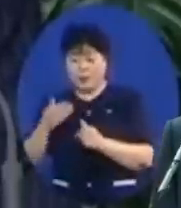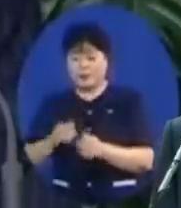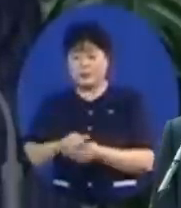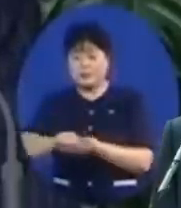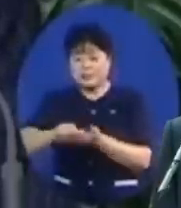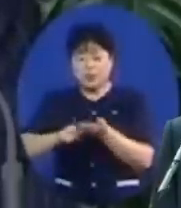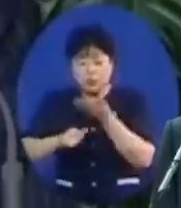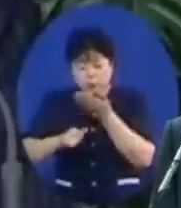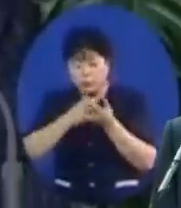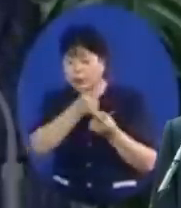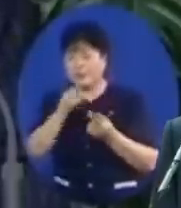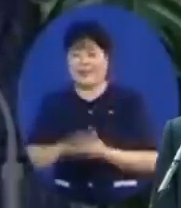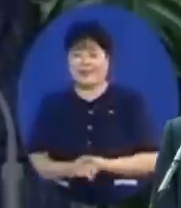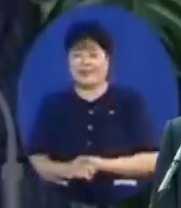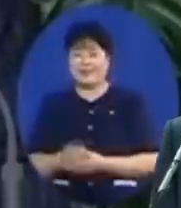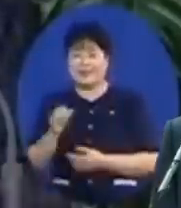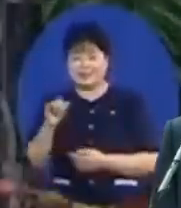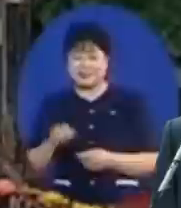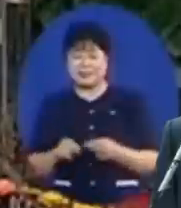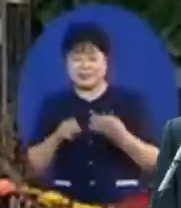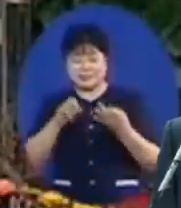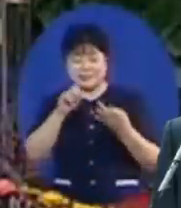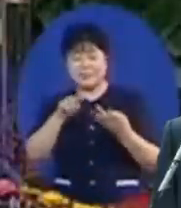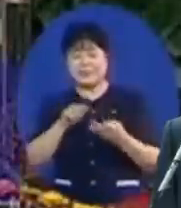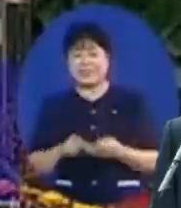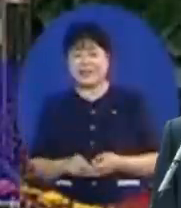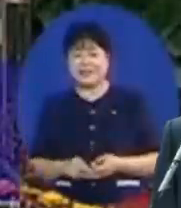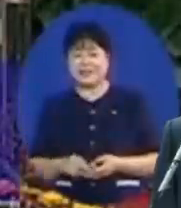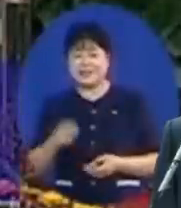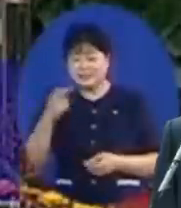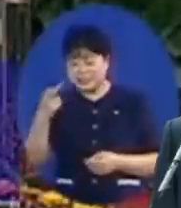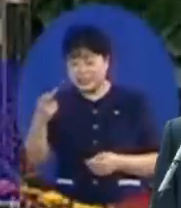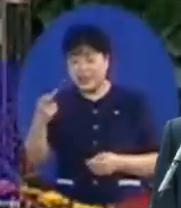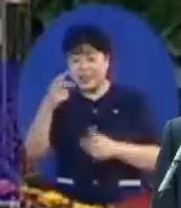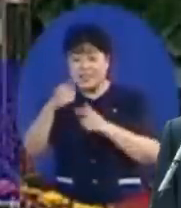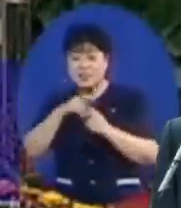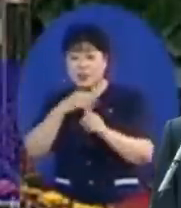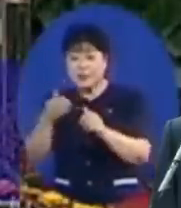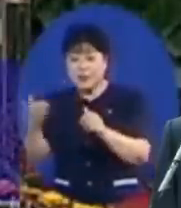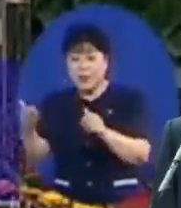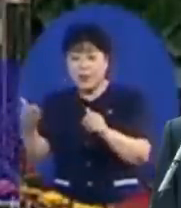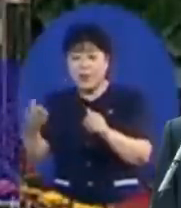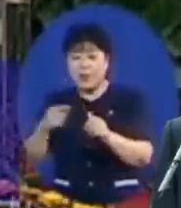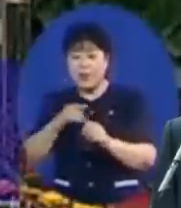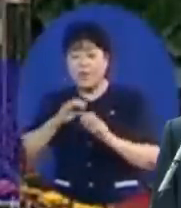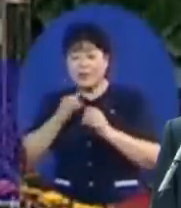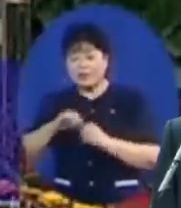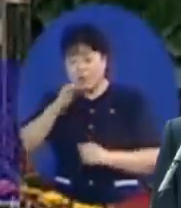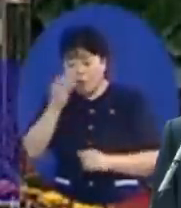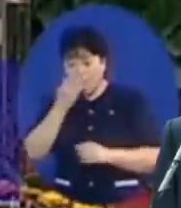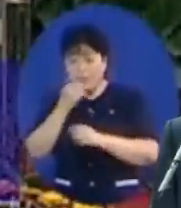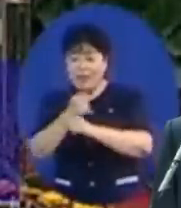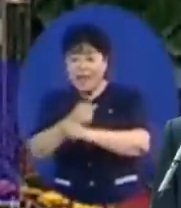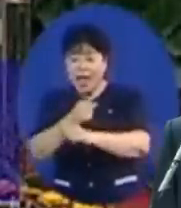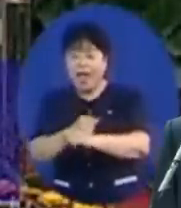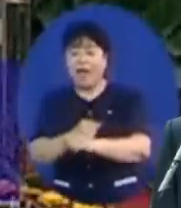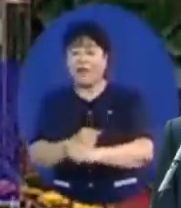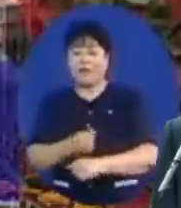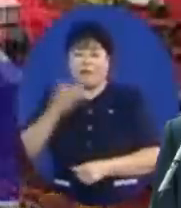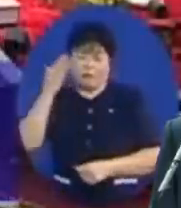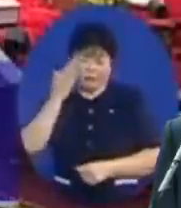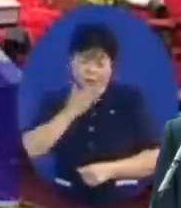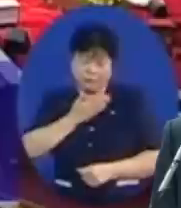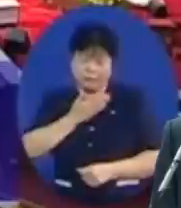지우개인 것입니다. 히브리서 13장 12절에 예수의 또 자기의 피로서 백성을 거룩하게 하려고 성문 밖에서